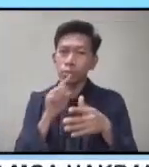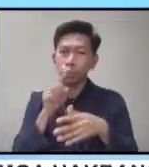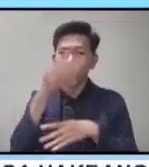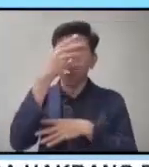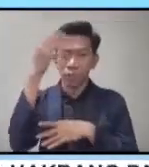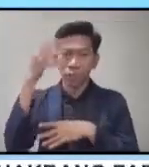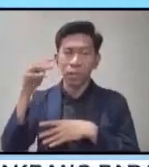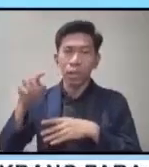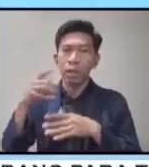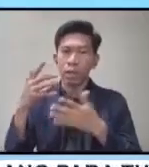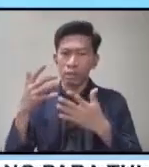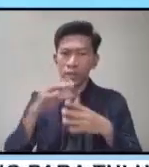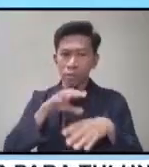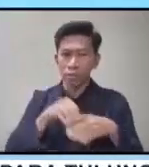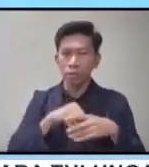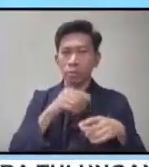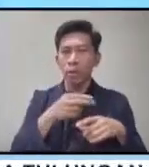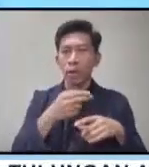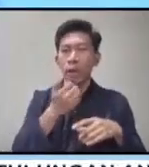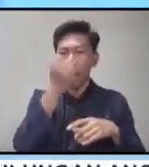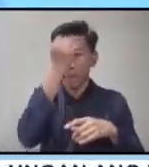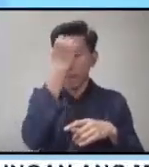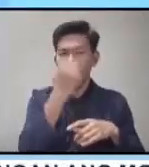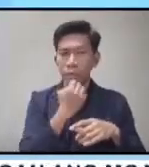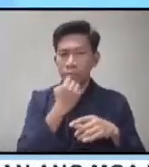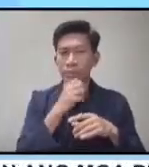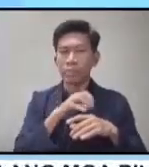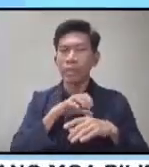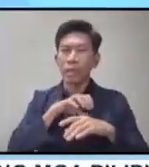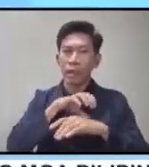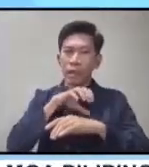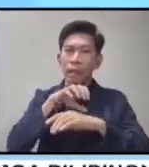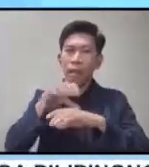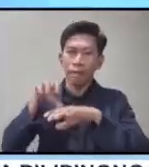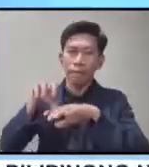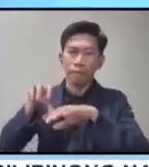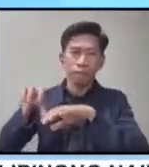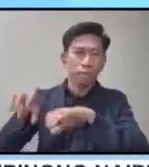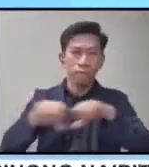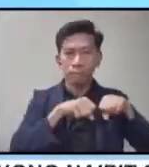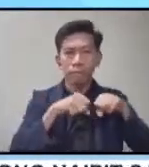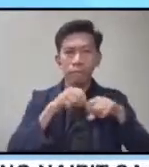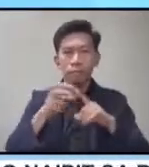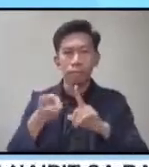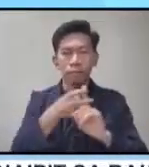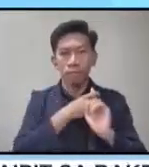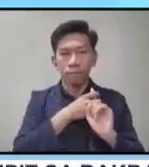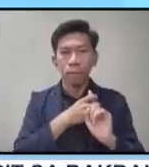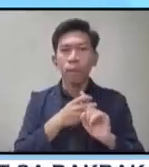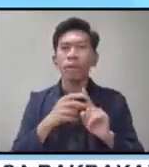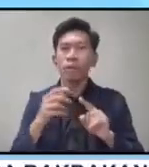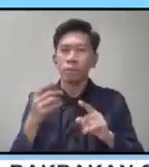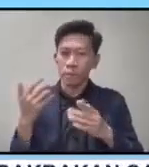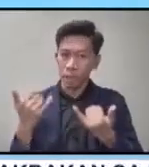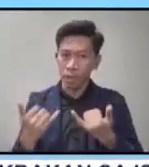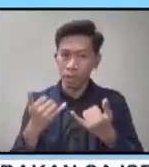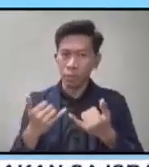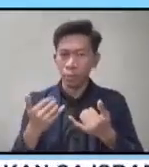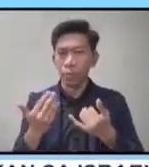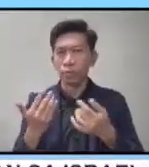Hamas. Sa ika-apat na araw ng bakbakan, kaliwat kanan ang pagsabog sa Gaza Strip. Ang